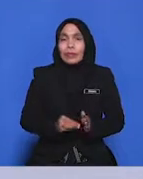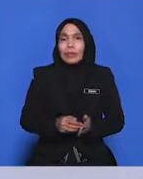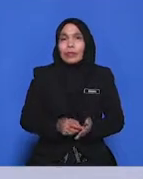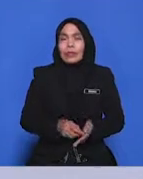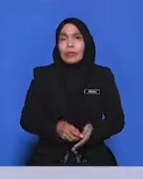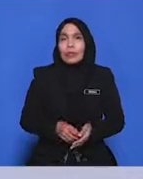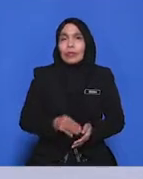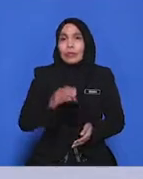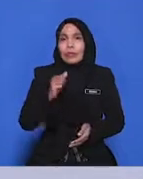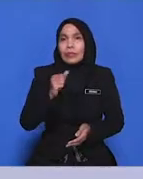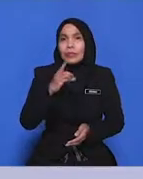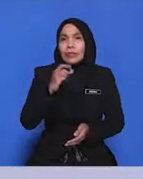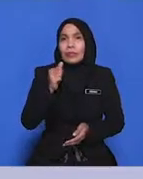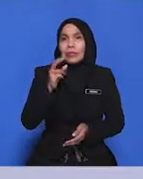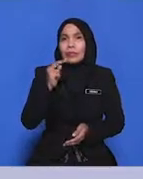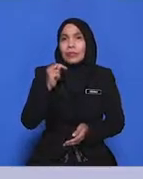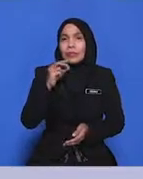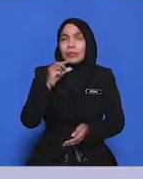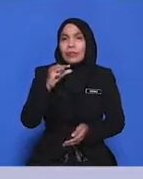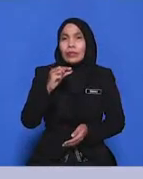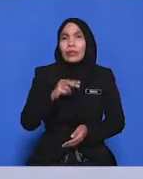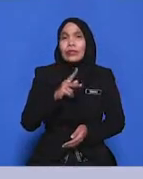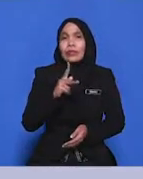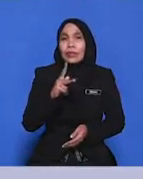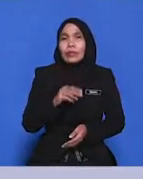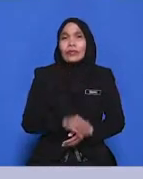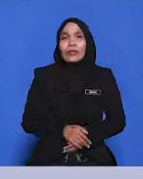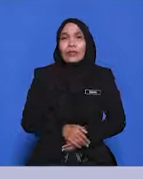cara mencontohi kepribadian dan